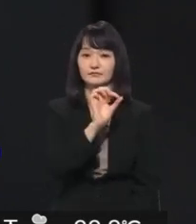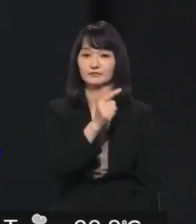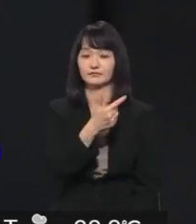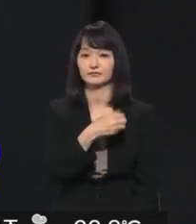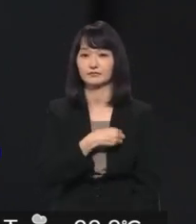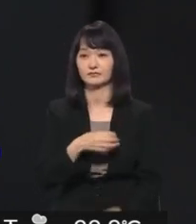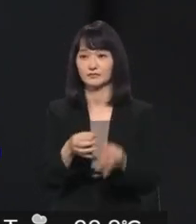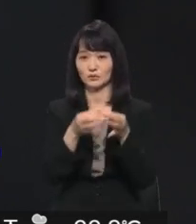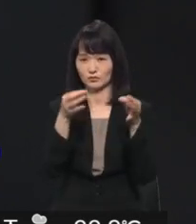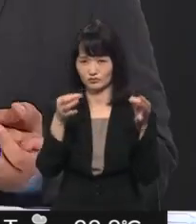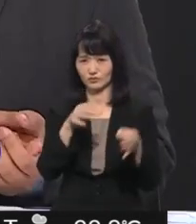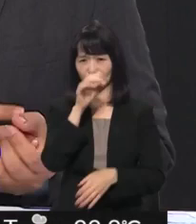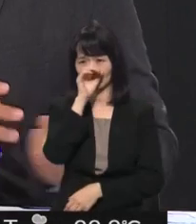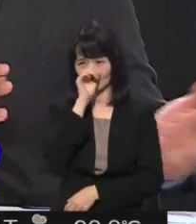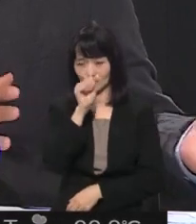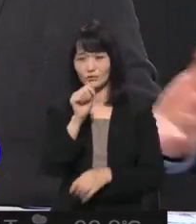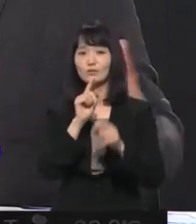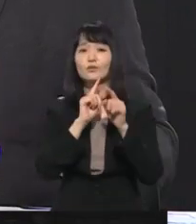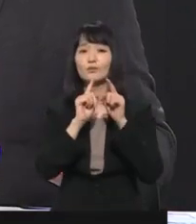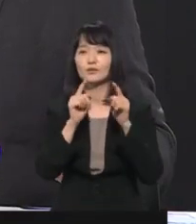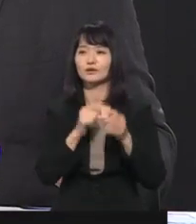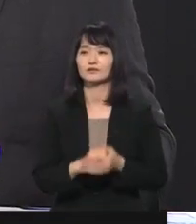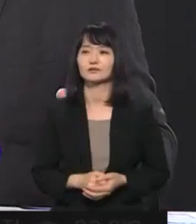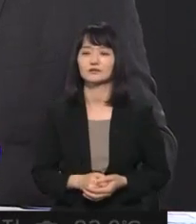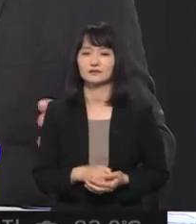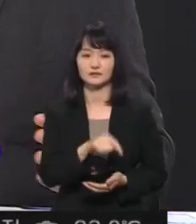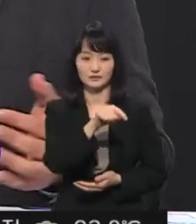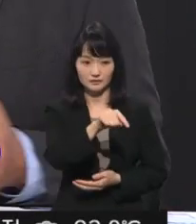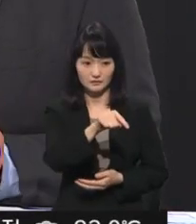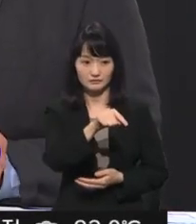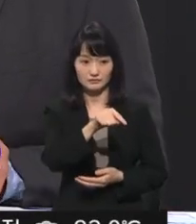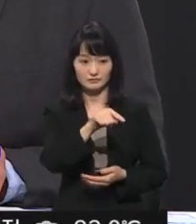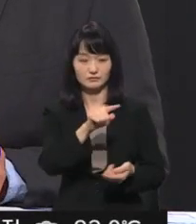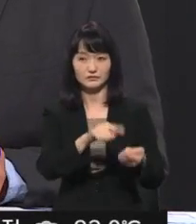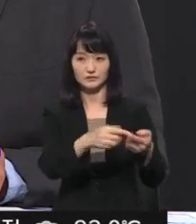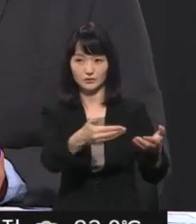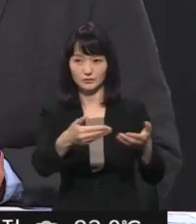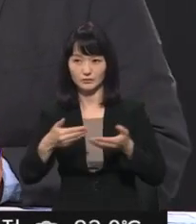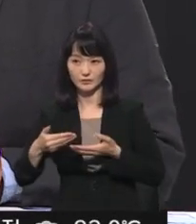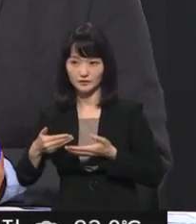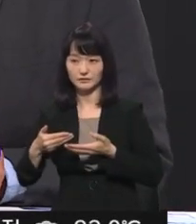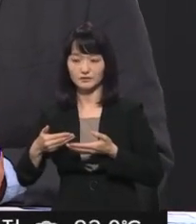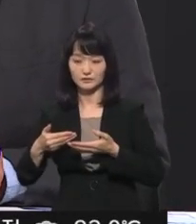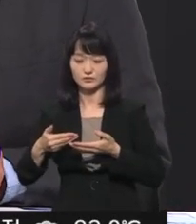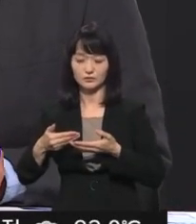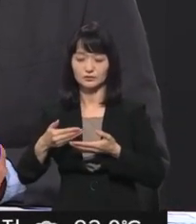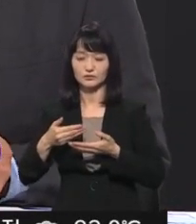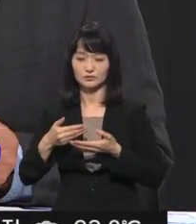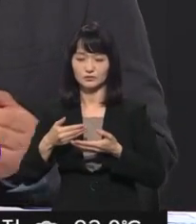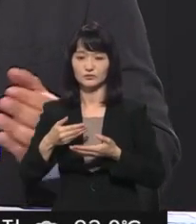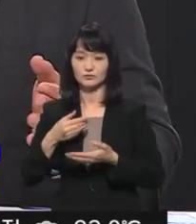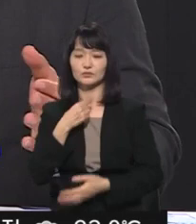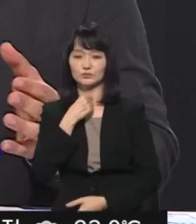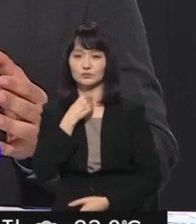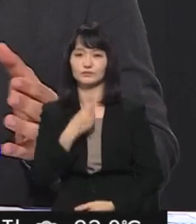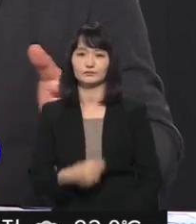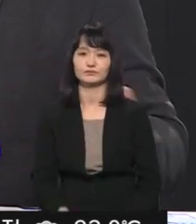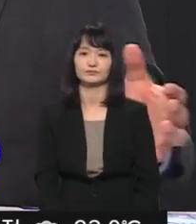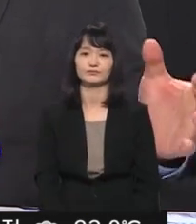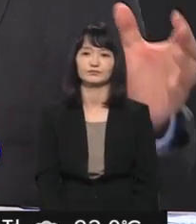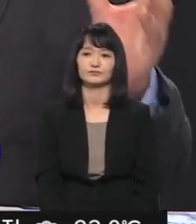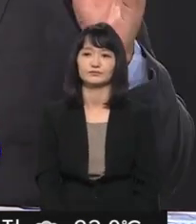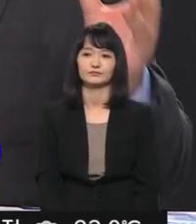오랜만에 좋은 말씀 해주셨는데 저는 그래도 그 보니 대로 좀 받아들여 주고 싶다는 생각도 있구요 그리고 아마 그